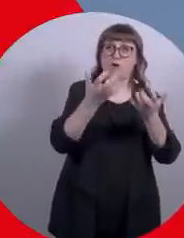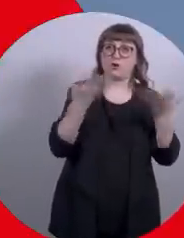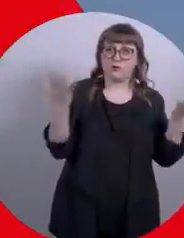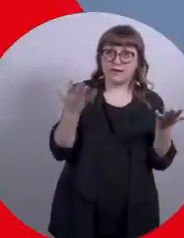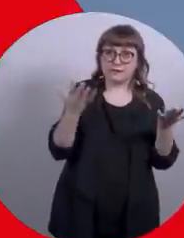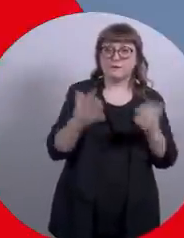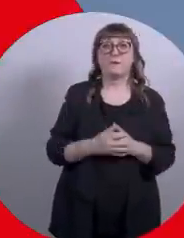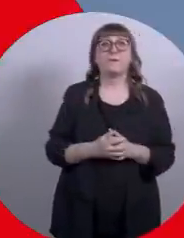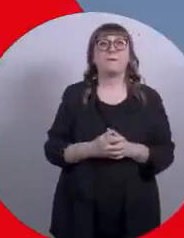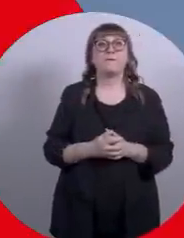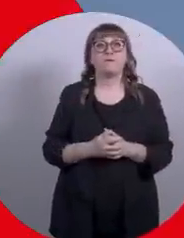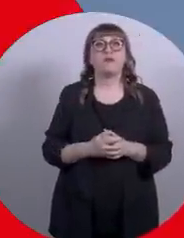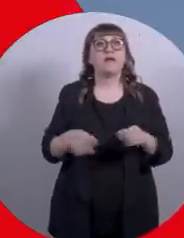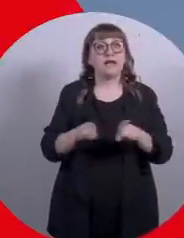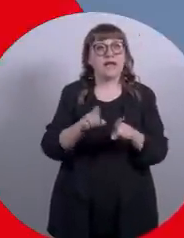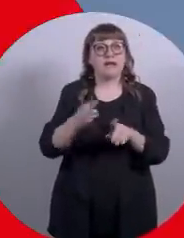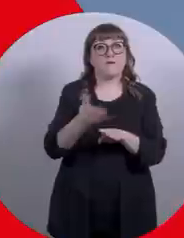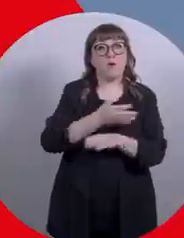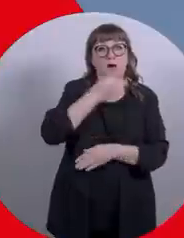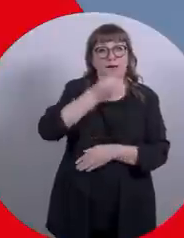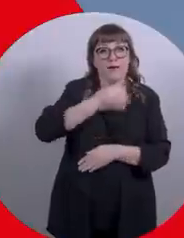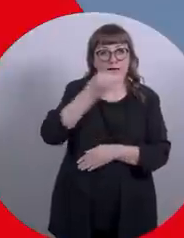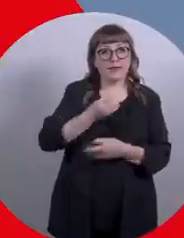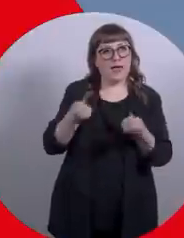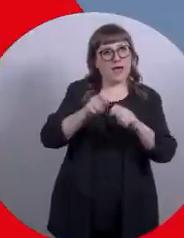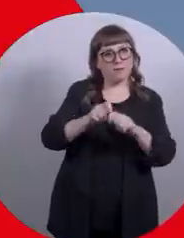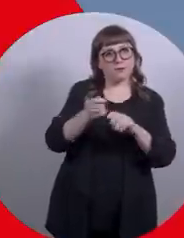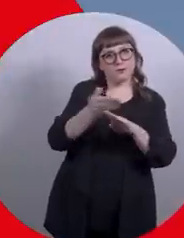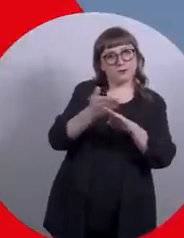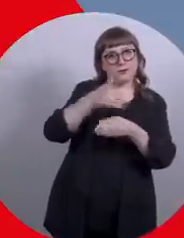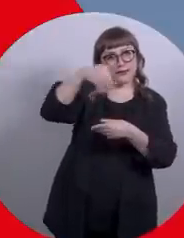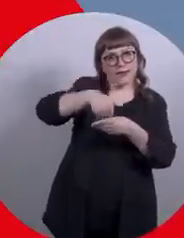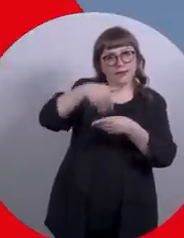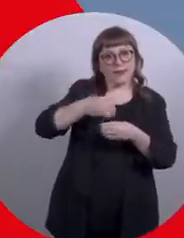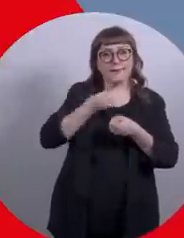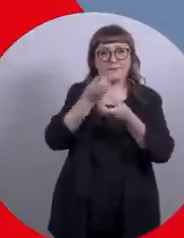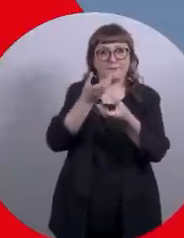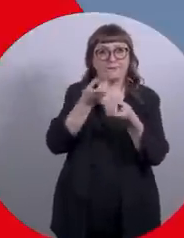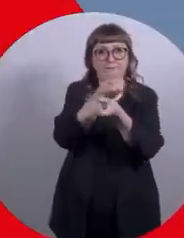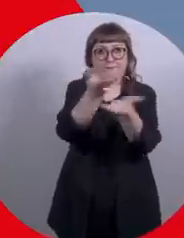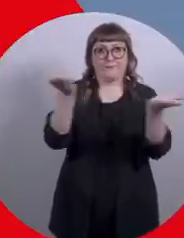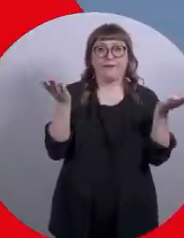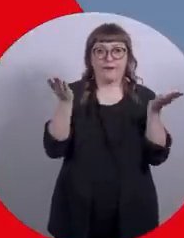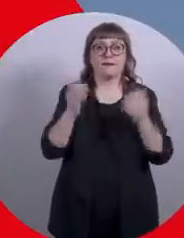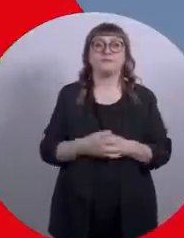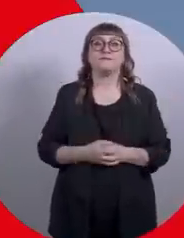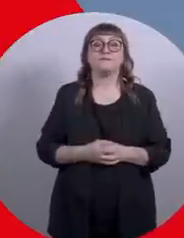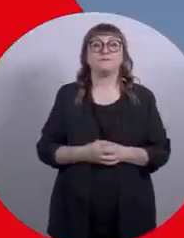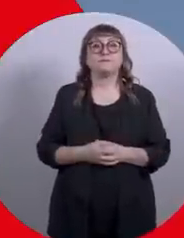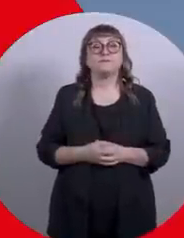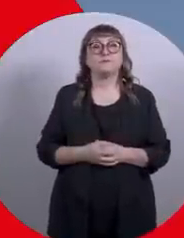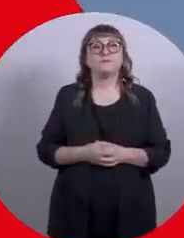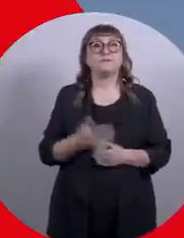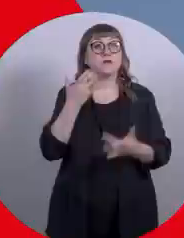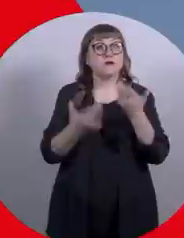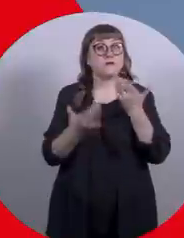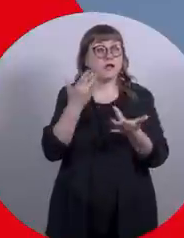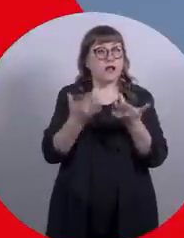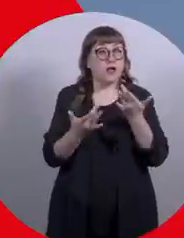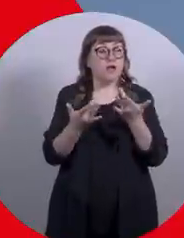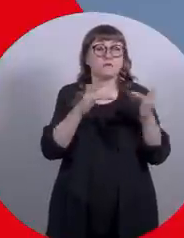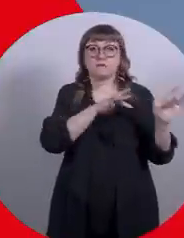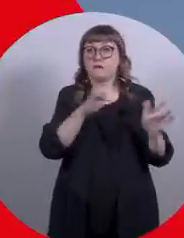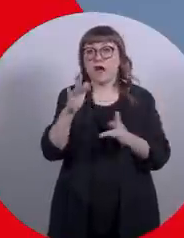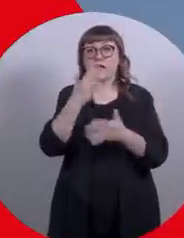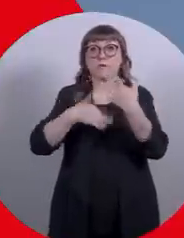das was ich auch zum Abschluss meiner Rede gesagt hat aber es gibt vielleicht schönere Zeiten